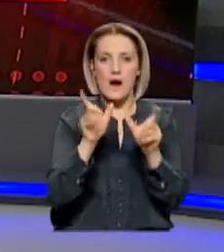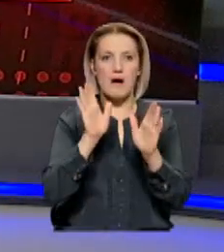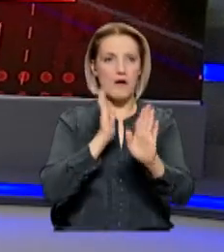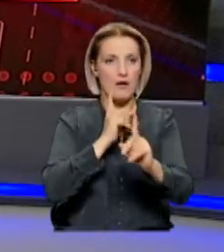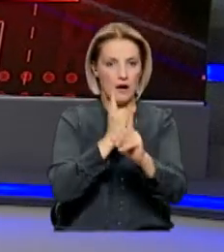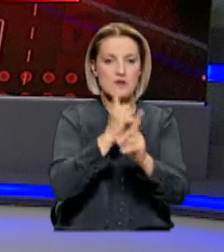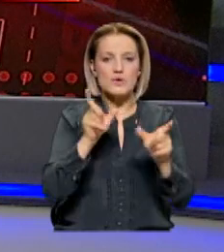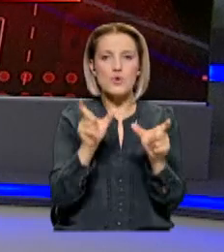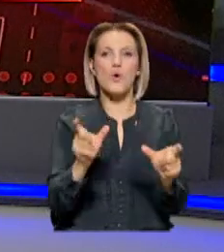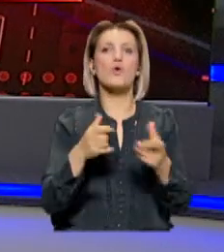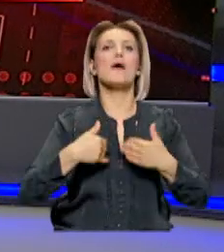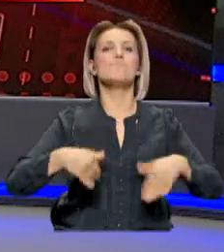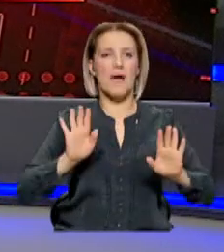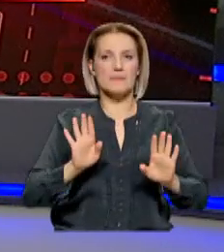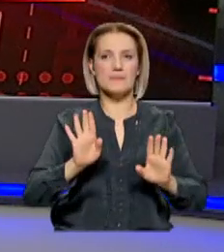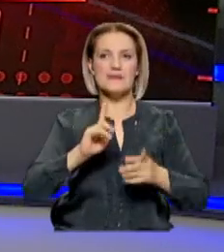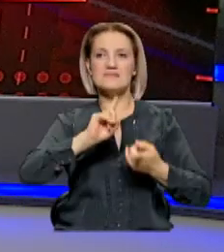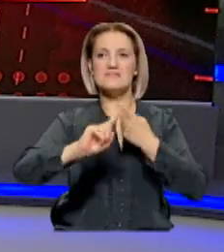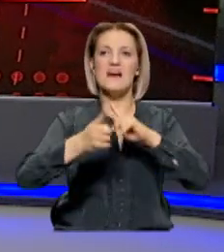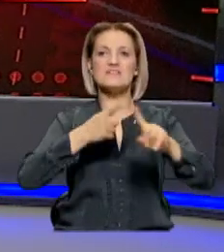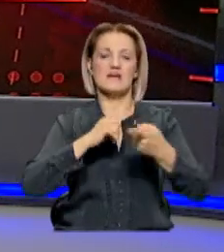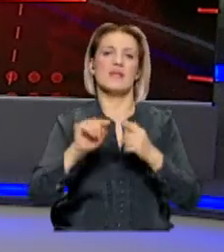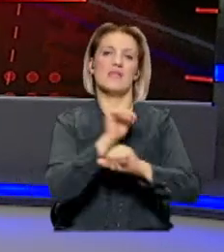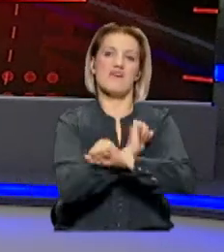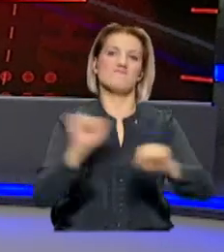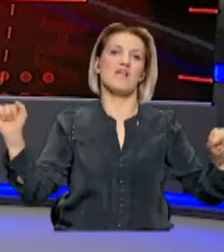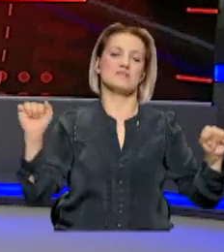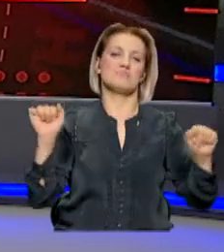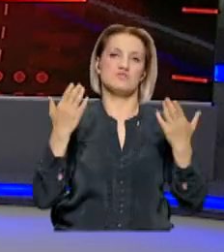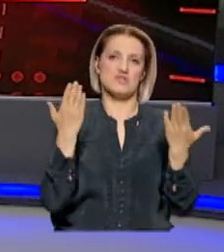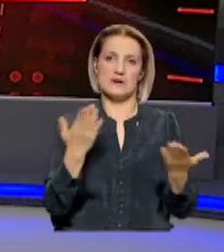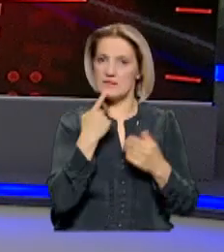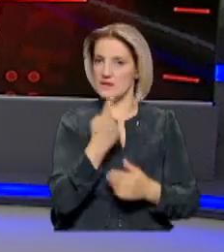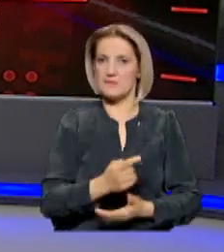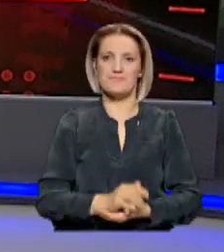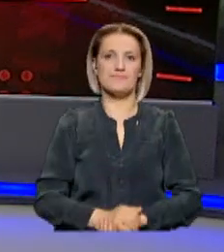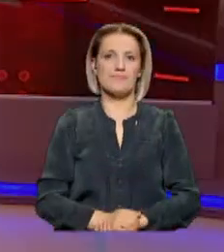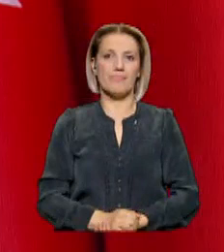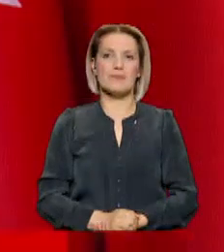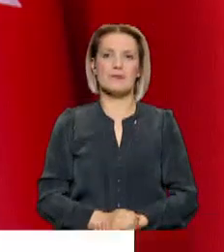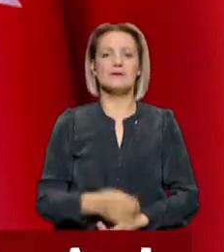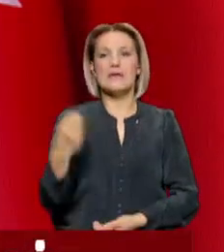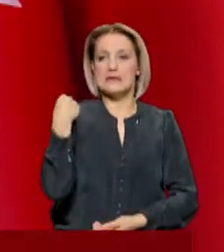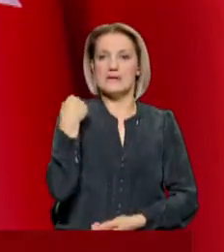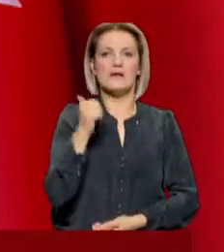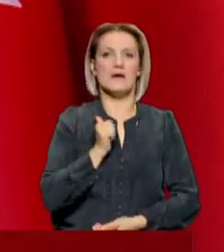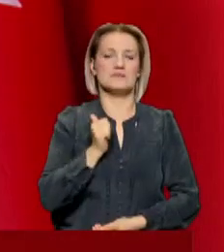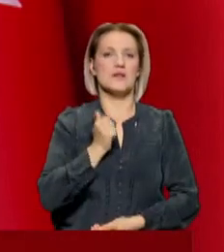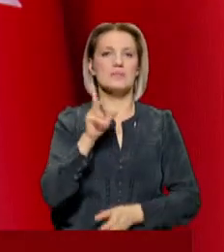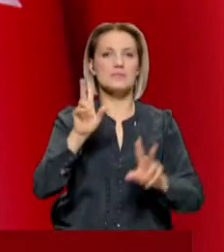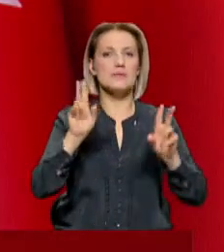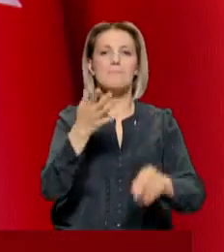siyasetten siyasetten iflas etmiştir dedi en yeni asgari ücret